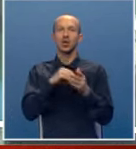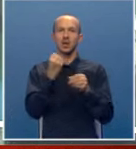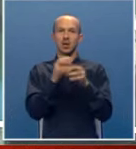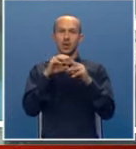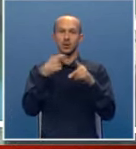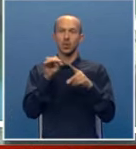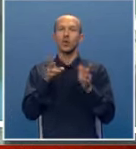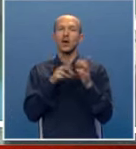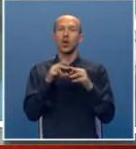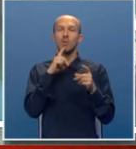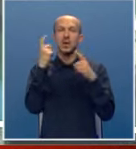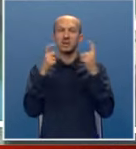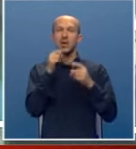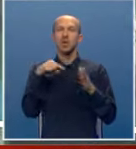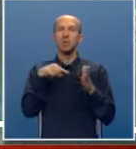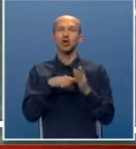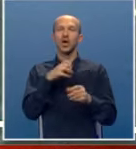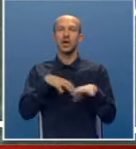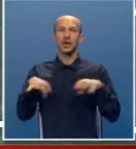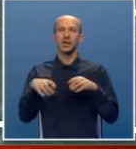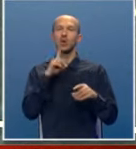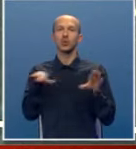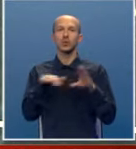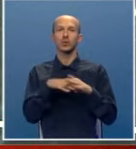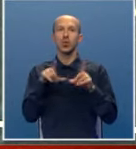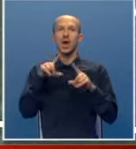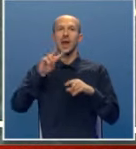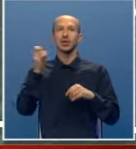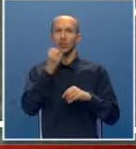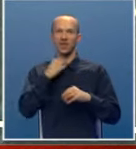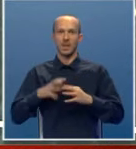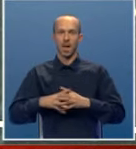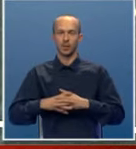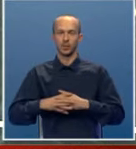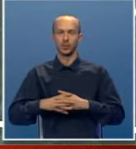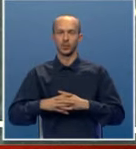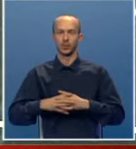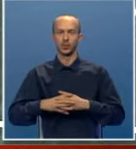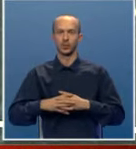Gacku, na kome je razmatran i položaj radnika zaposlenih u elektroprivredama.